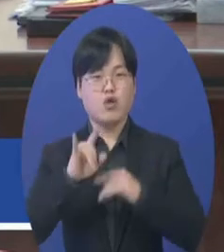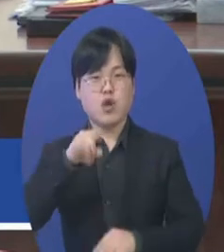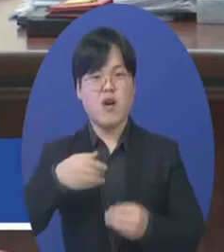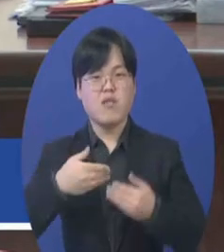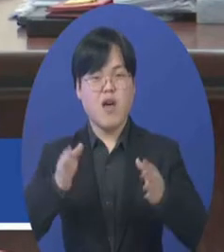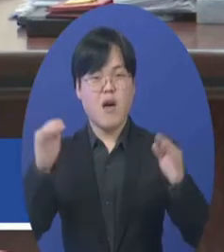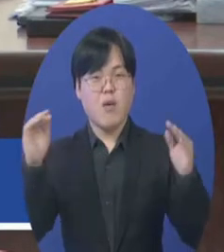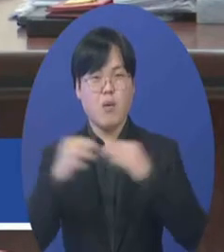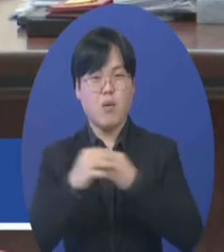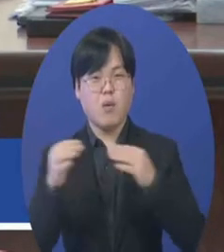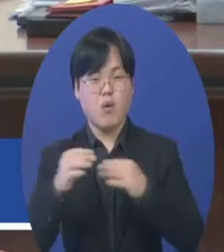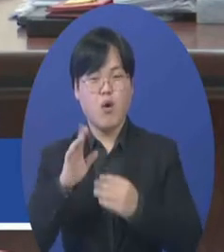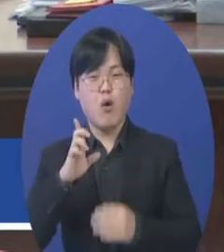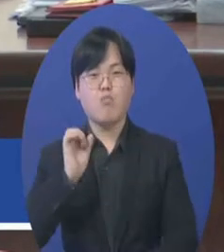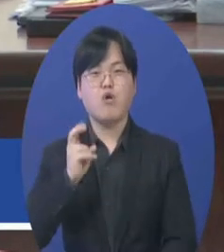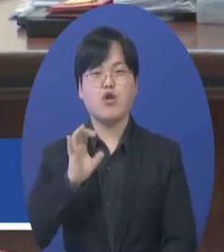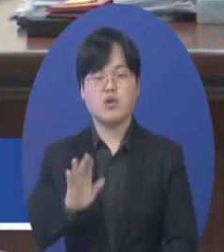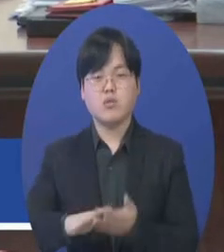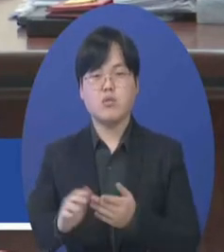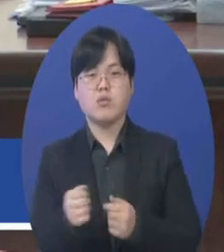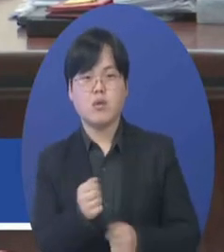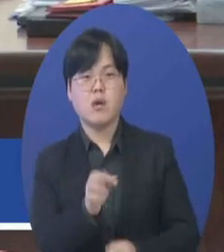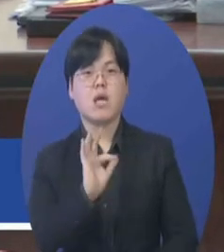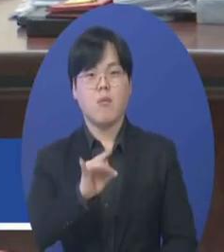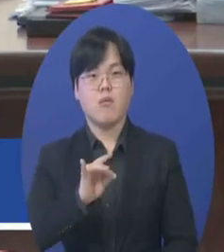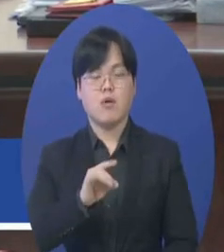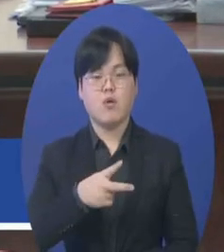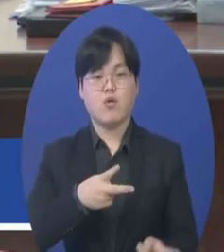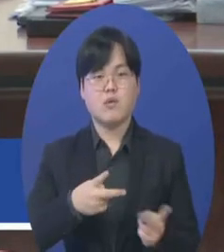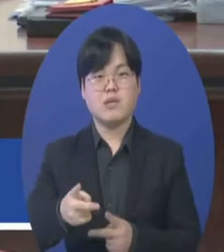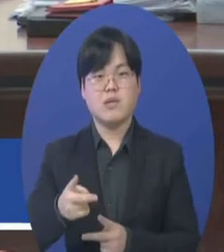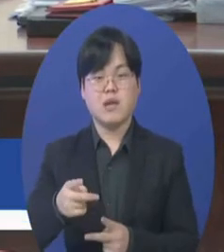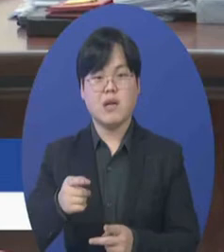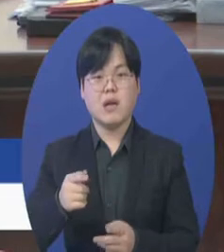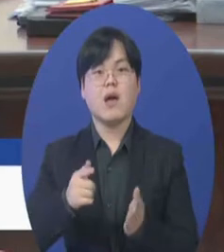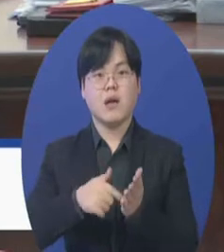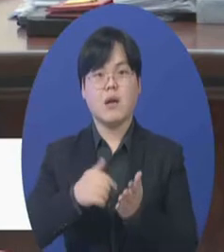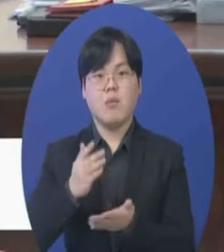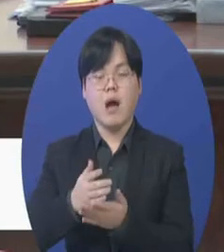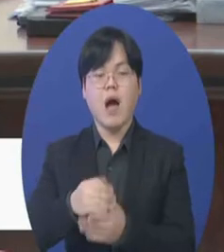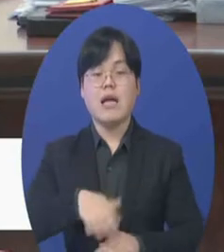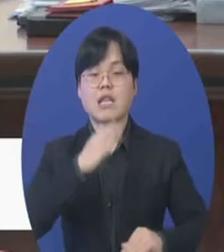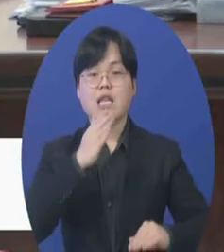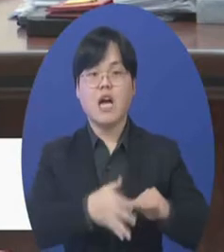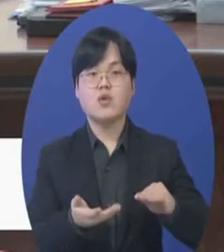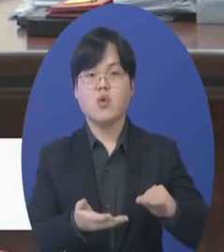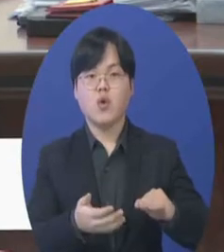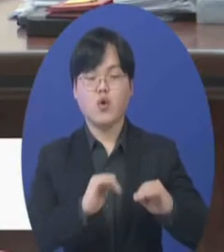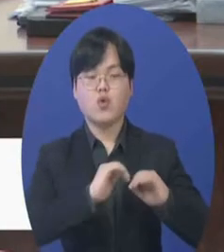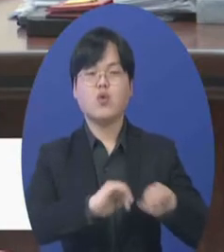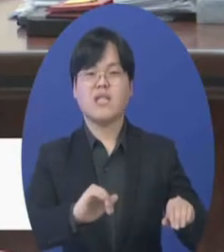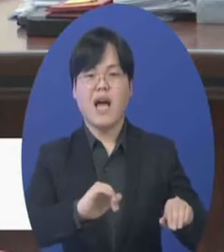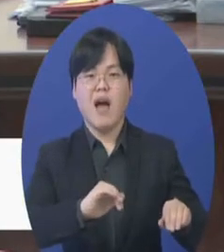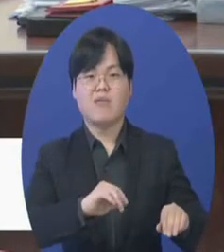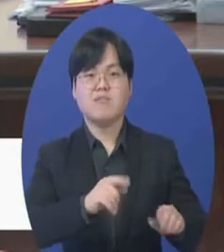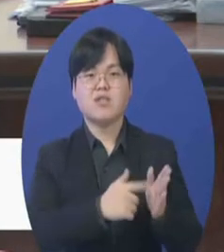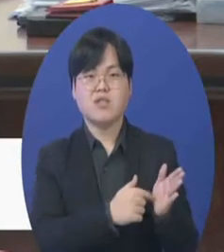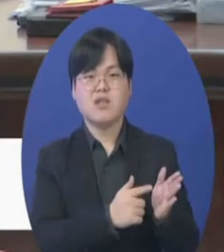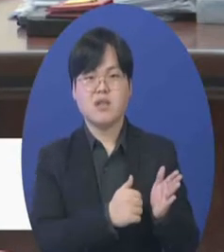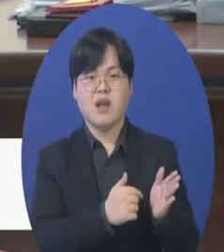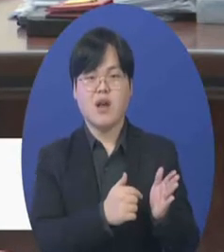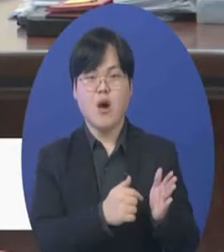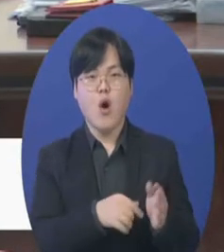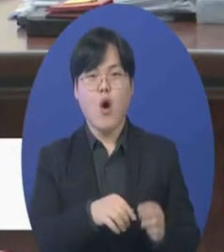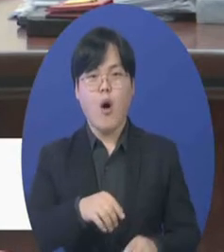ариутгалын бодисыг гээд ингээд бүгдэнд нь одоо нийтлэг үйлчлэгчнүүд дээр ийм шаардлагуудыг тавь хэрэгжүүлж байгаа. Таксин дээр тусгаалсан шаардлага. Аа одоо буруу